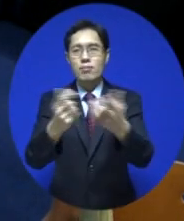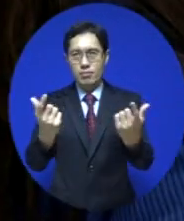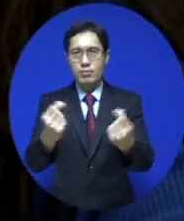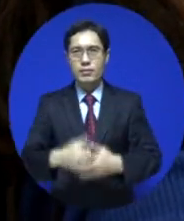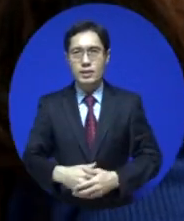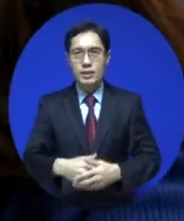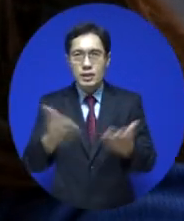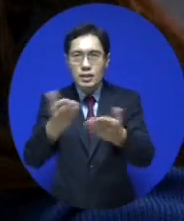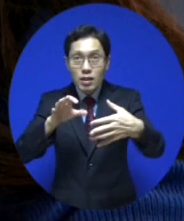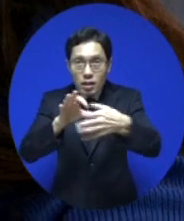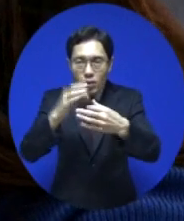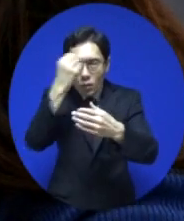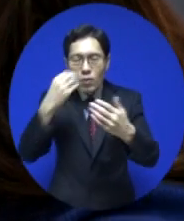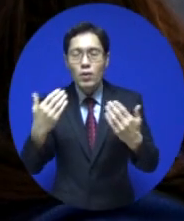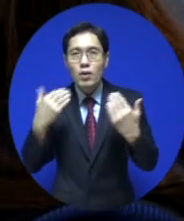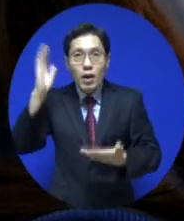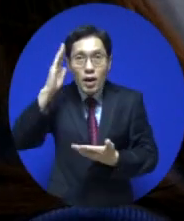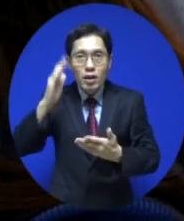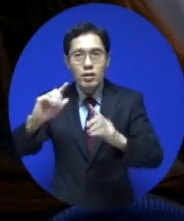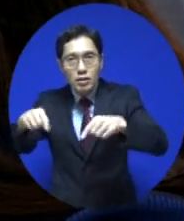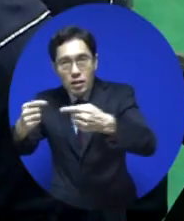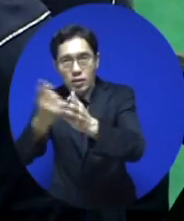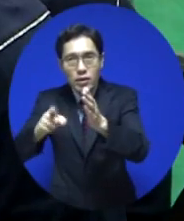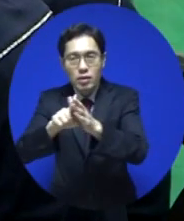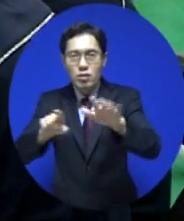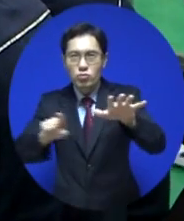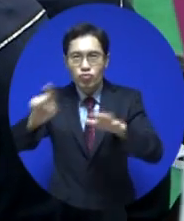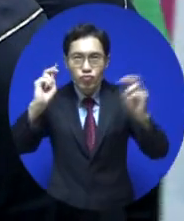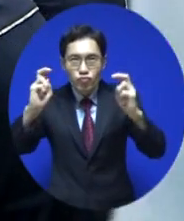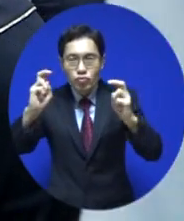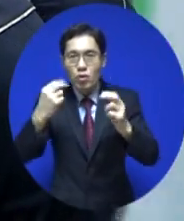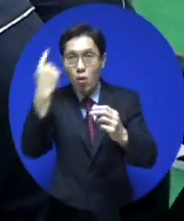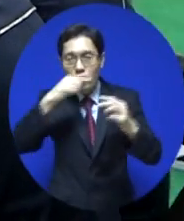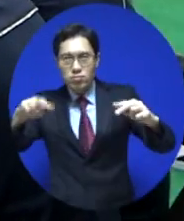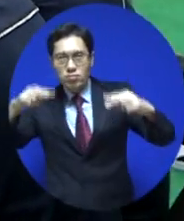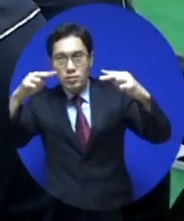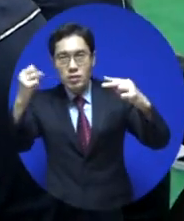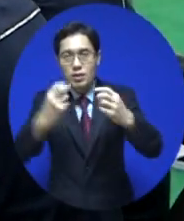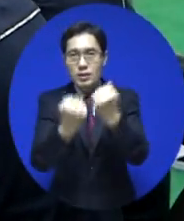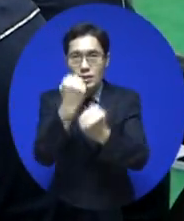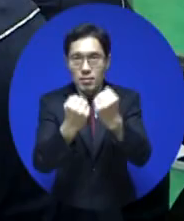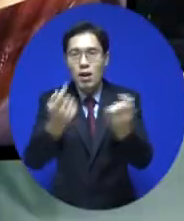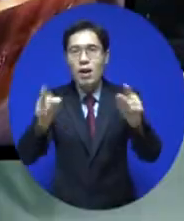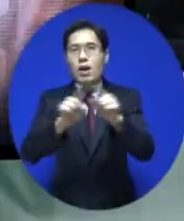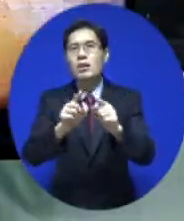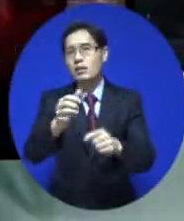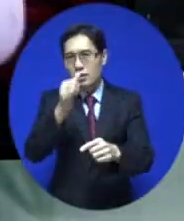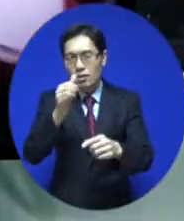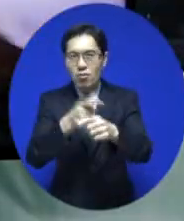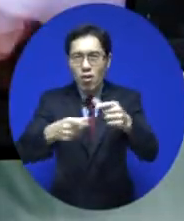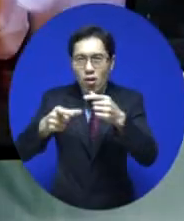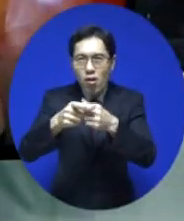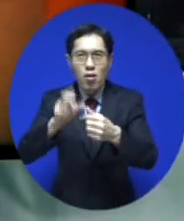진행됐습니다. 직업계고 학생들을 채용하기 위한 지역 우수기업체의 채용 면접은 물론 채용 설명회가 함께